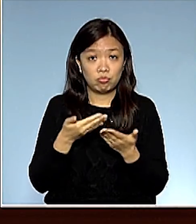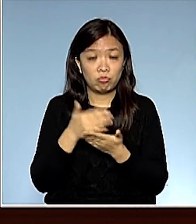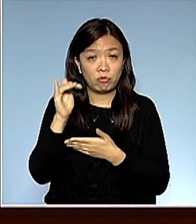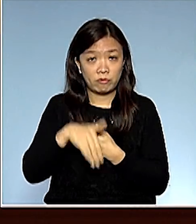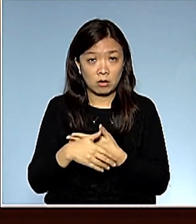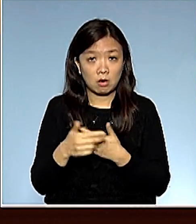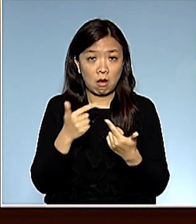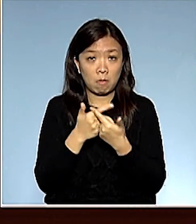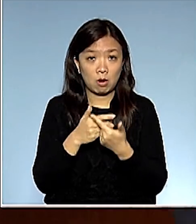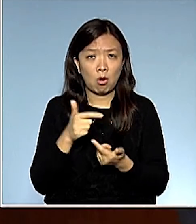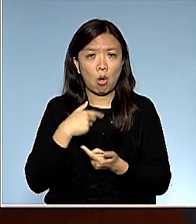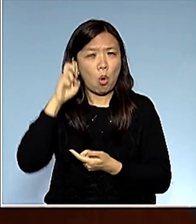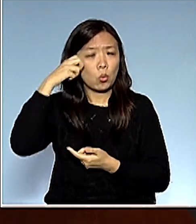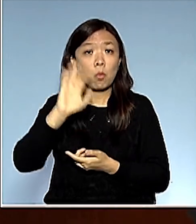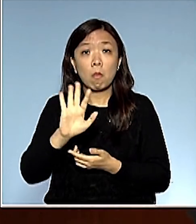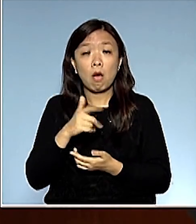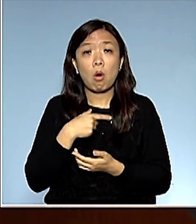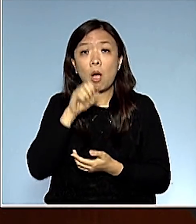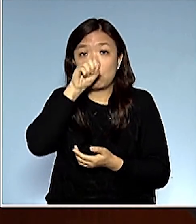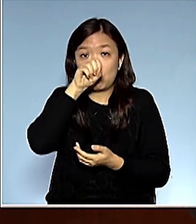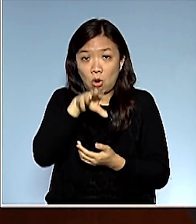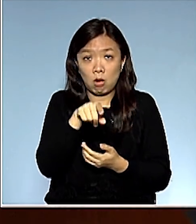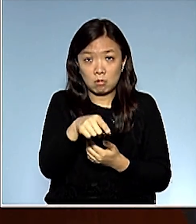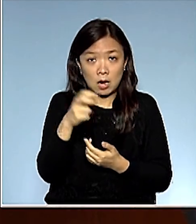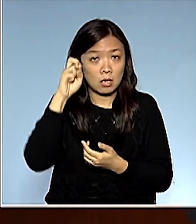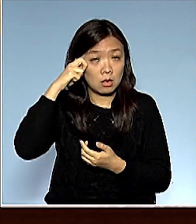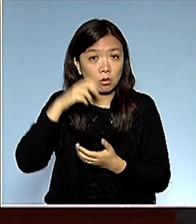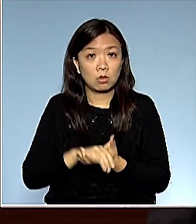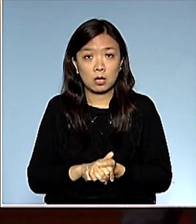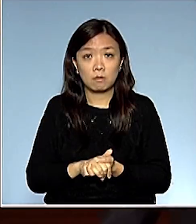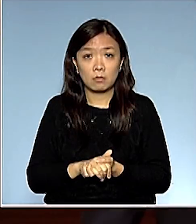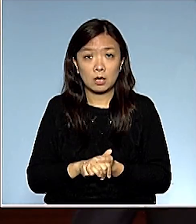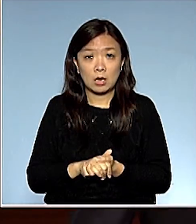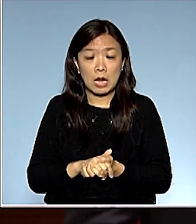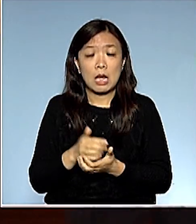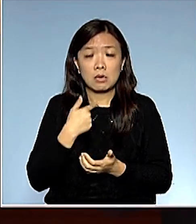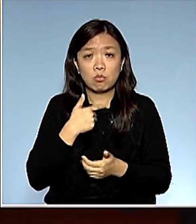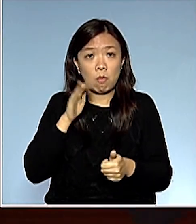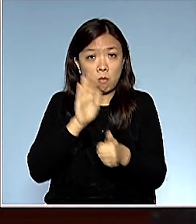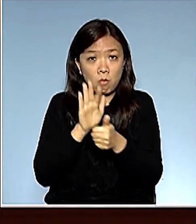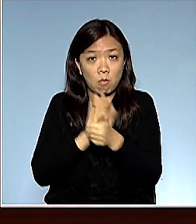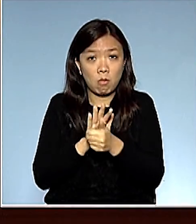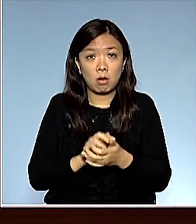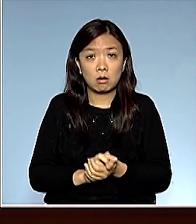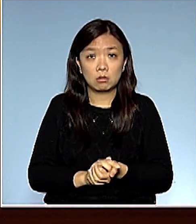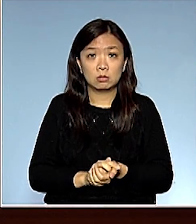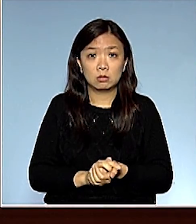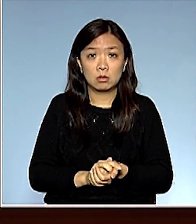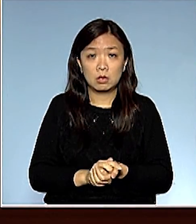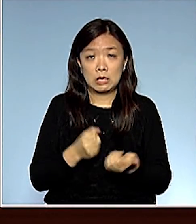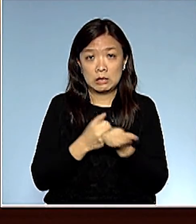機，主席，我是指出你的動機，你是為了去幫建制派。主席，主